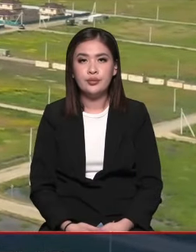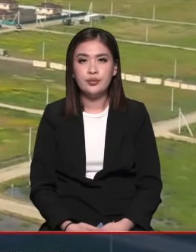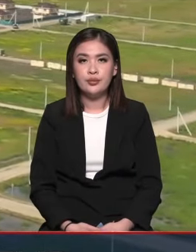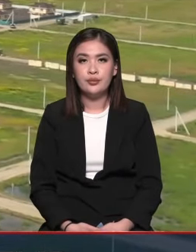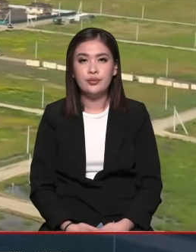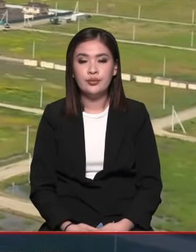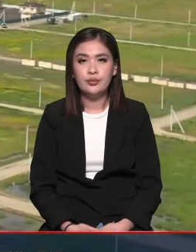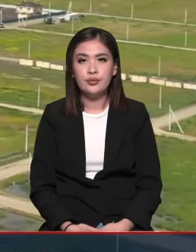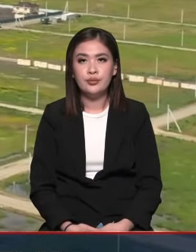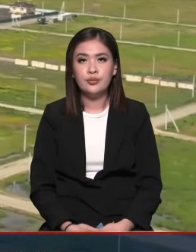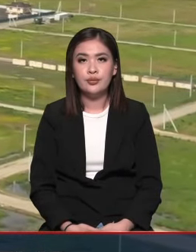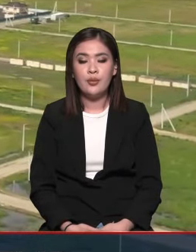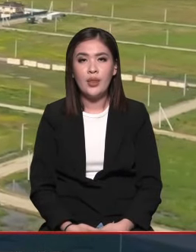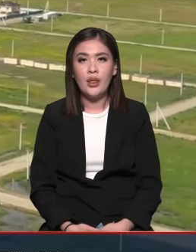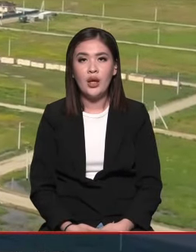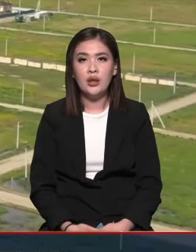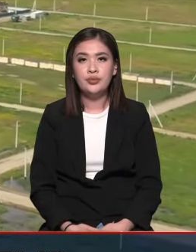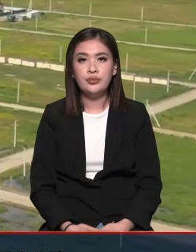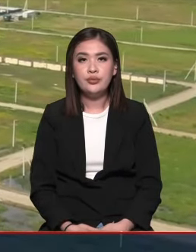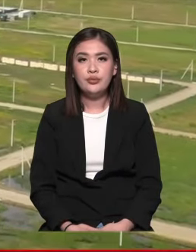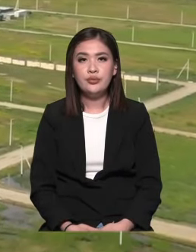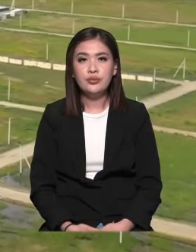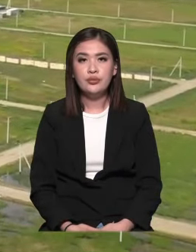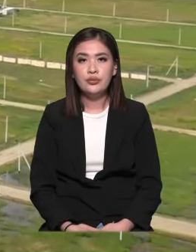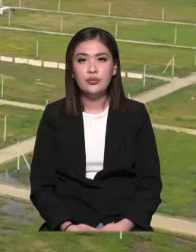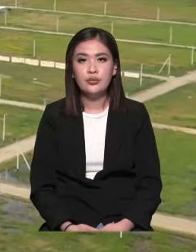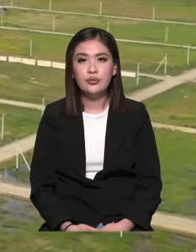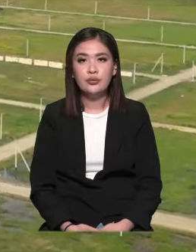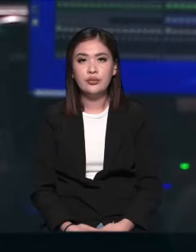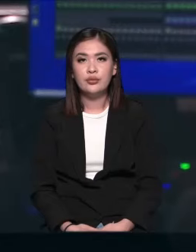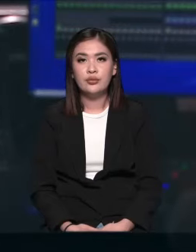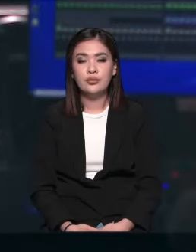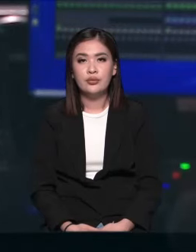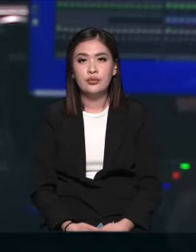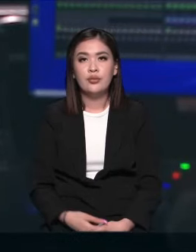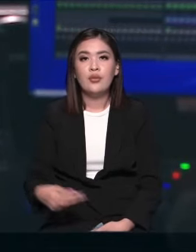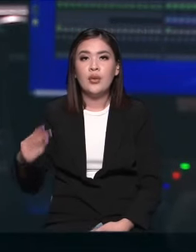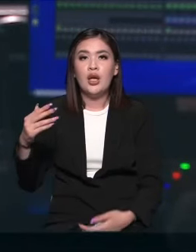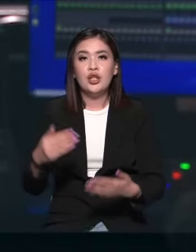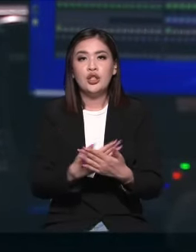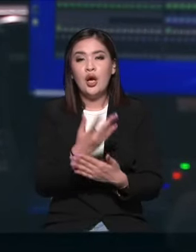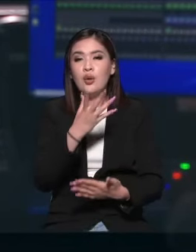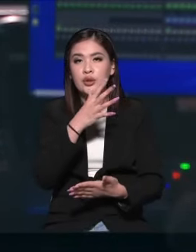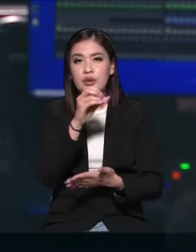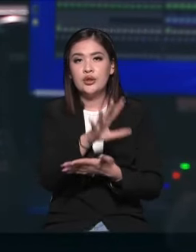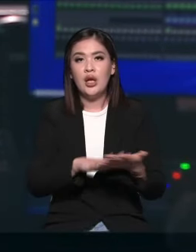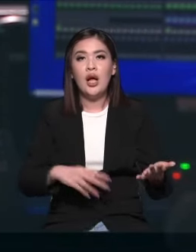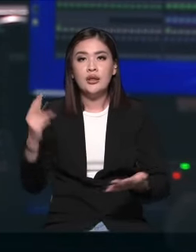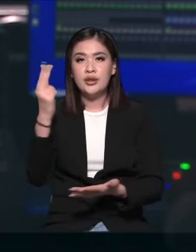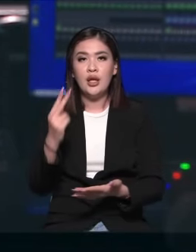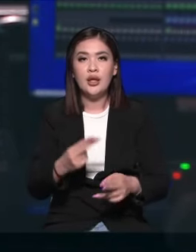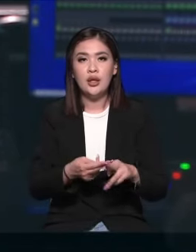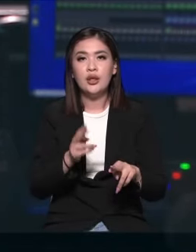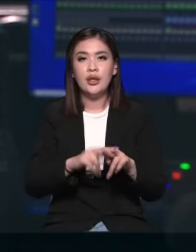облысынан Самат Қайырденұлы, Ерлан Кәрібай, Жібек жолы. Жаңа уақытты жалғастырамыз.